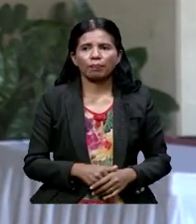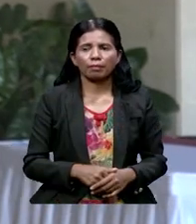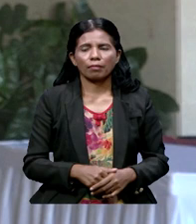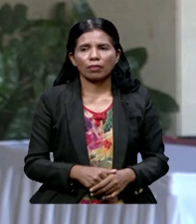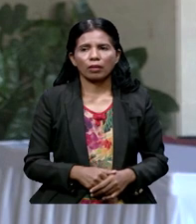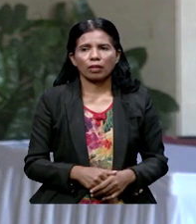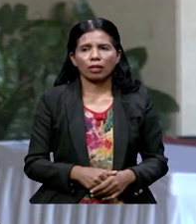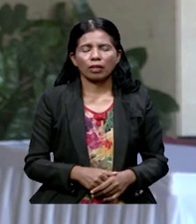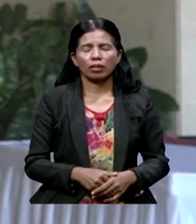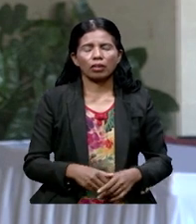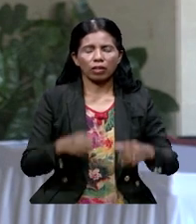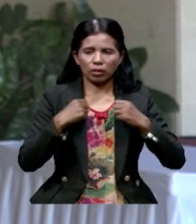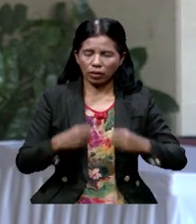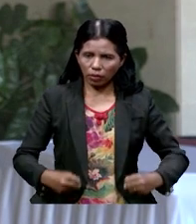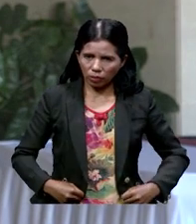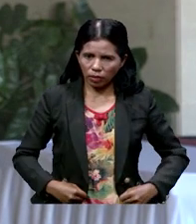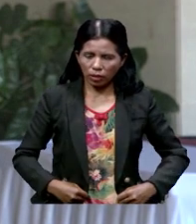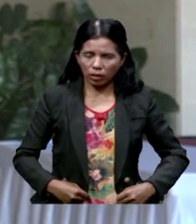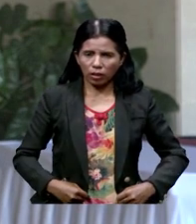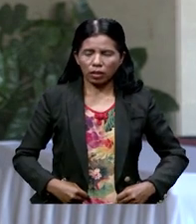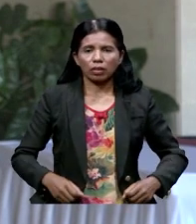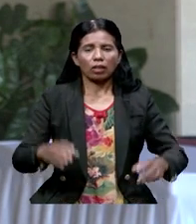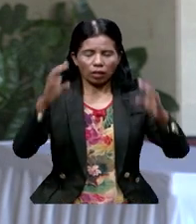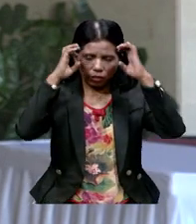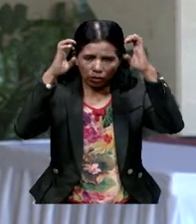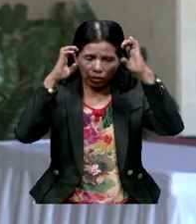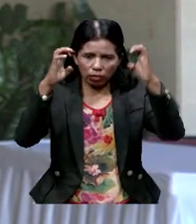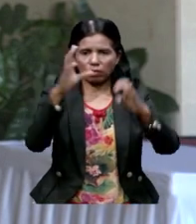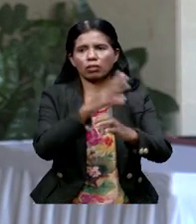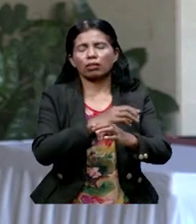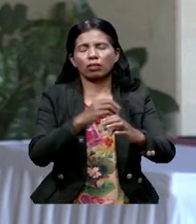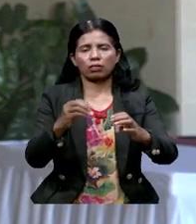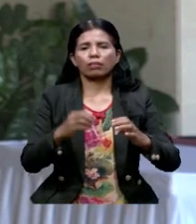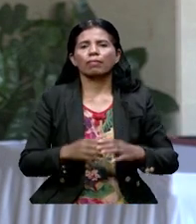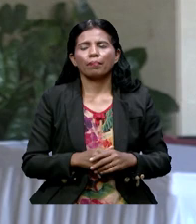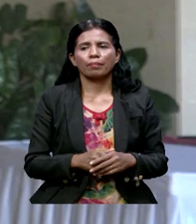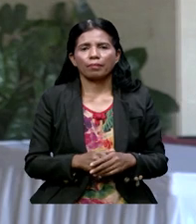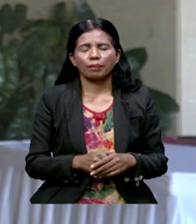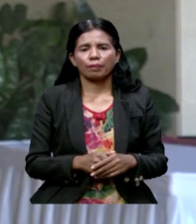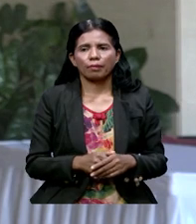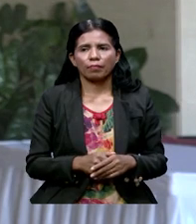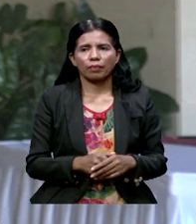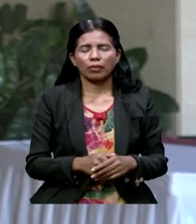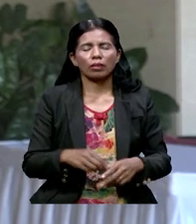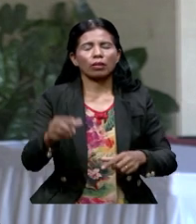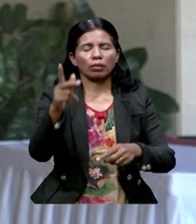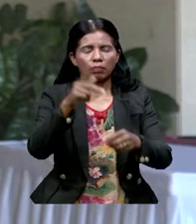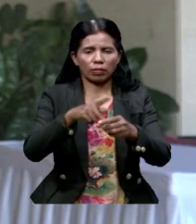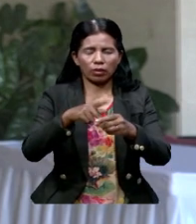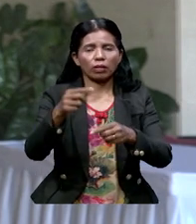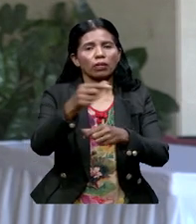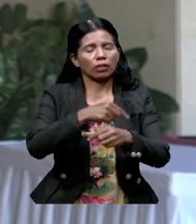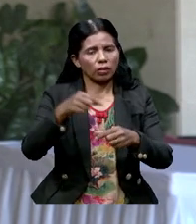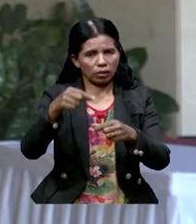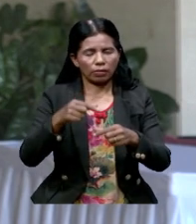bidang kesihatan, di bidang pendidikan dan juga di bidang petroleum dan gas.